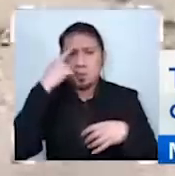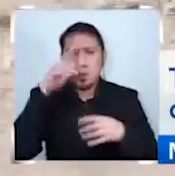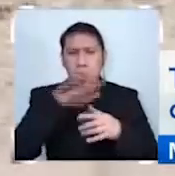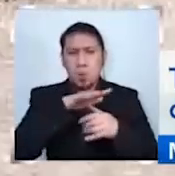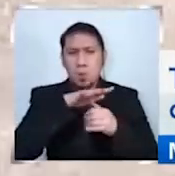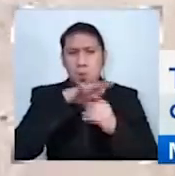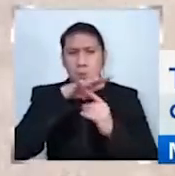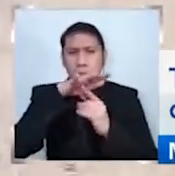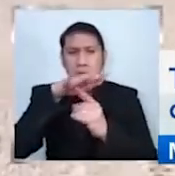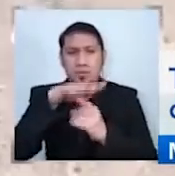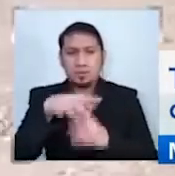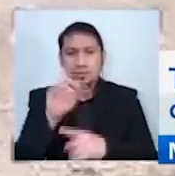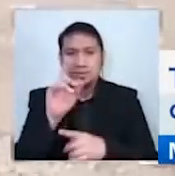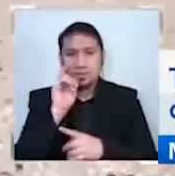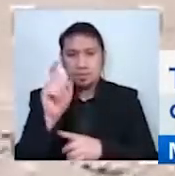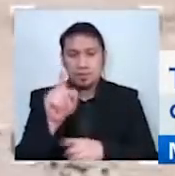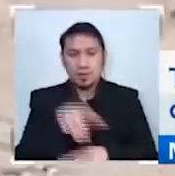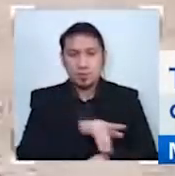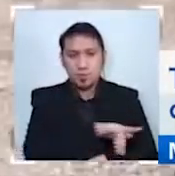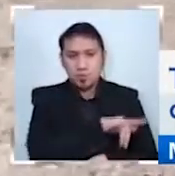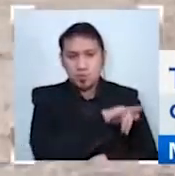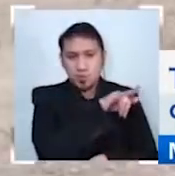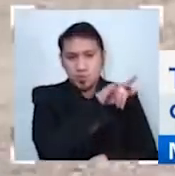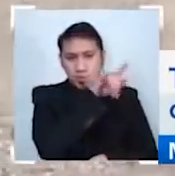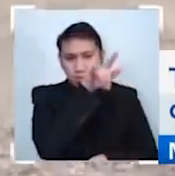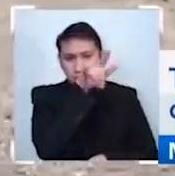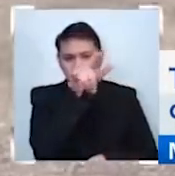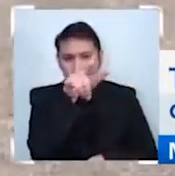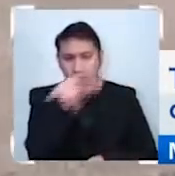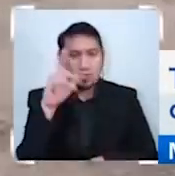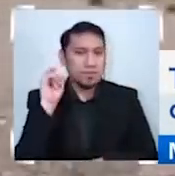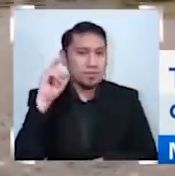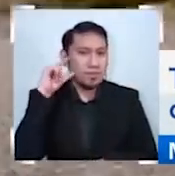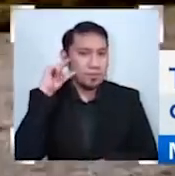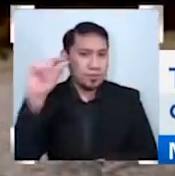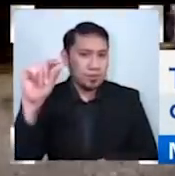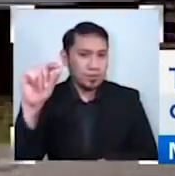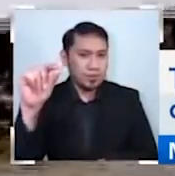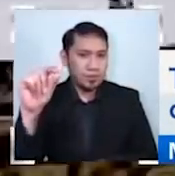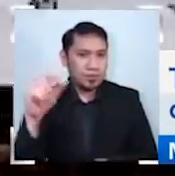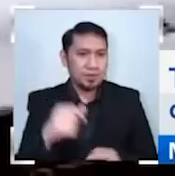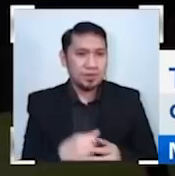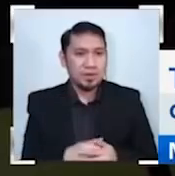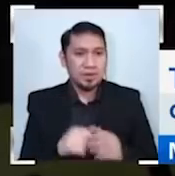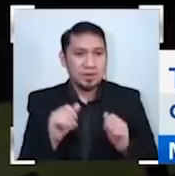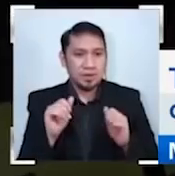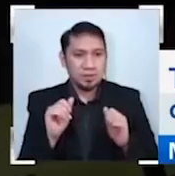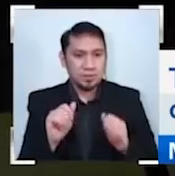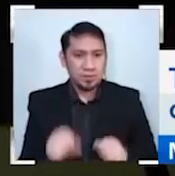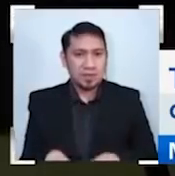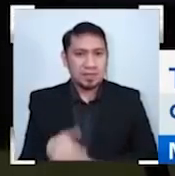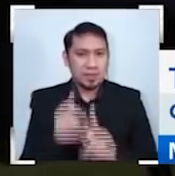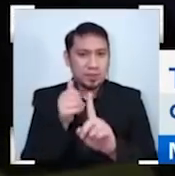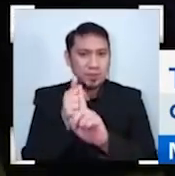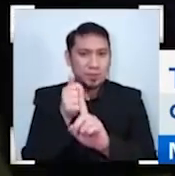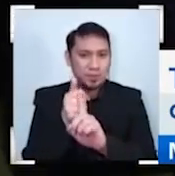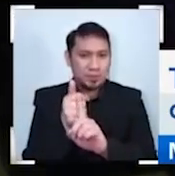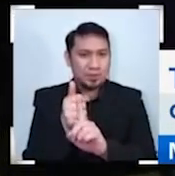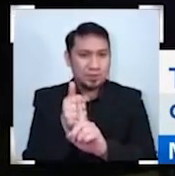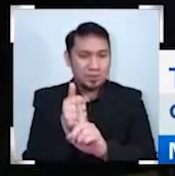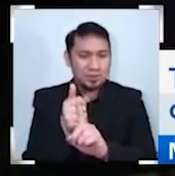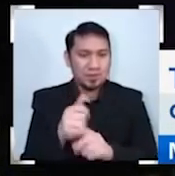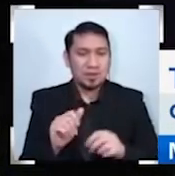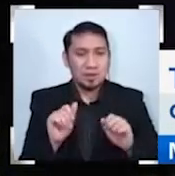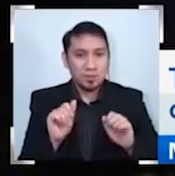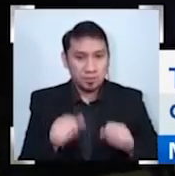lipad, kilometrong lawa ang kanyang abutin at pwede rin daw itong iset sa autopilot. Kaya rin itong mag-record ng